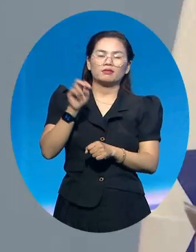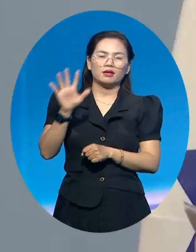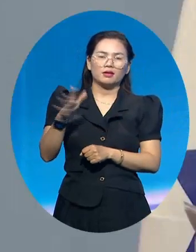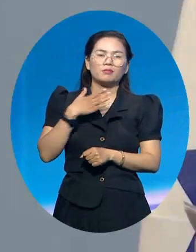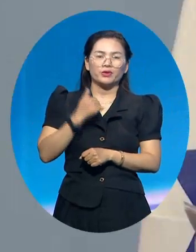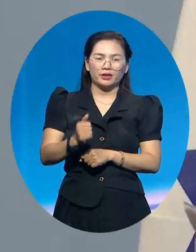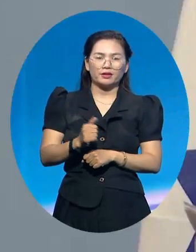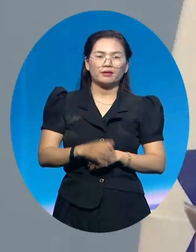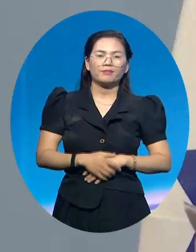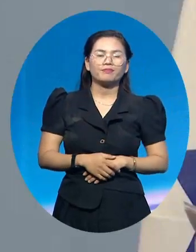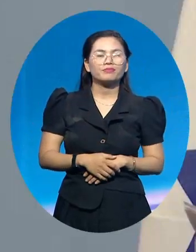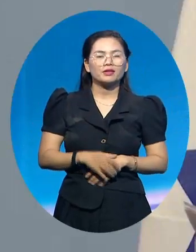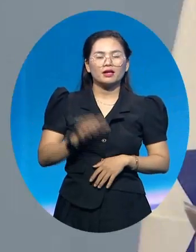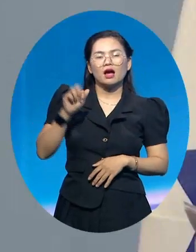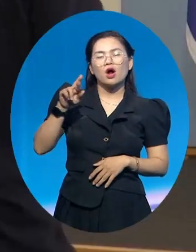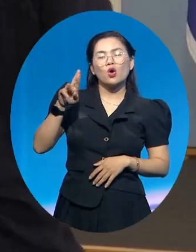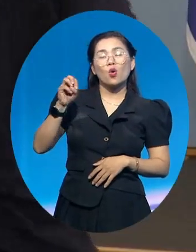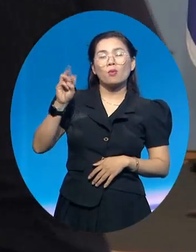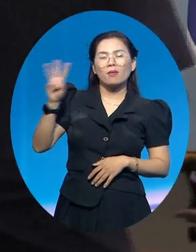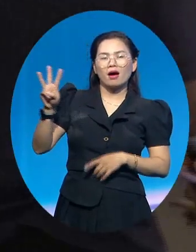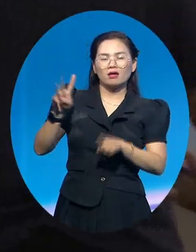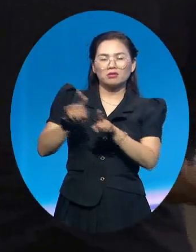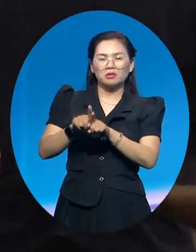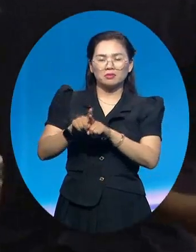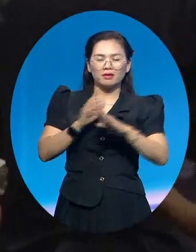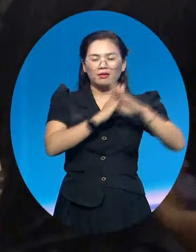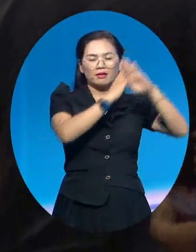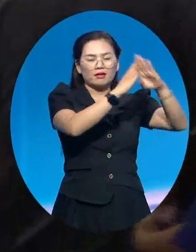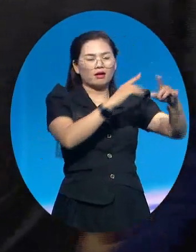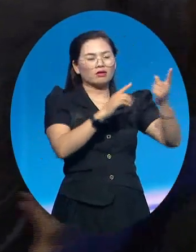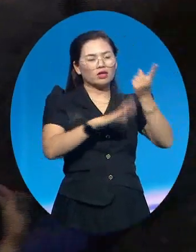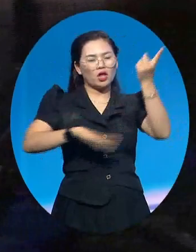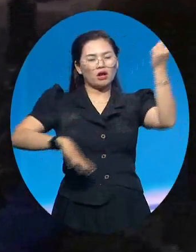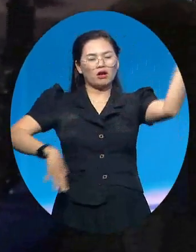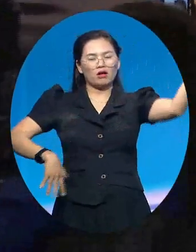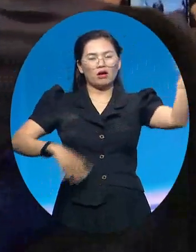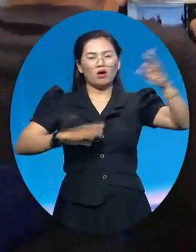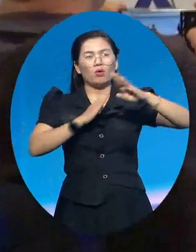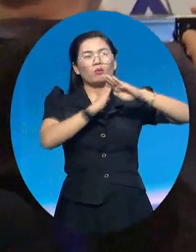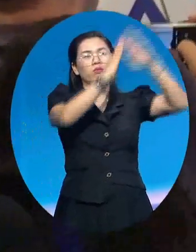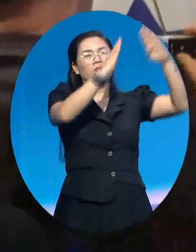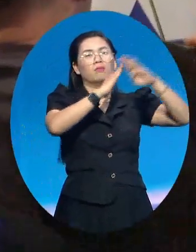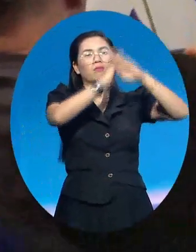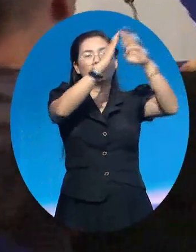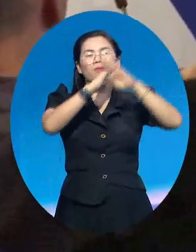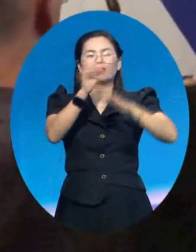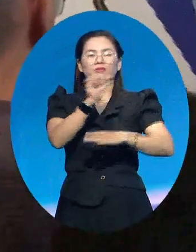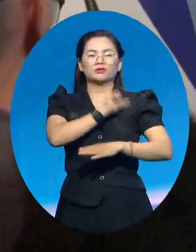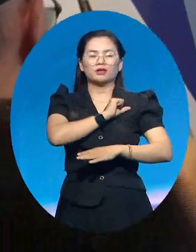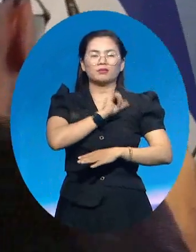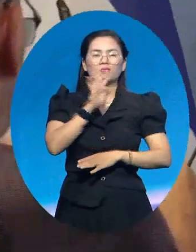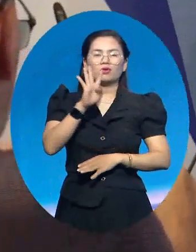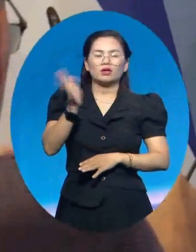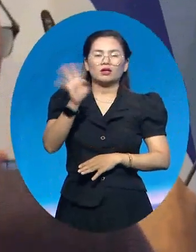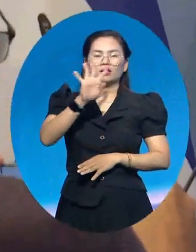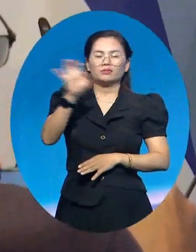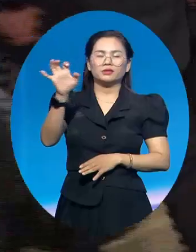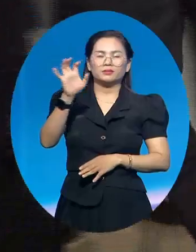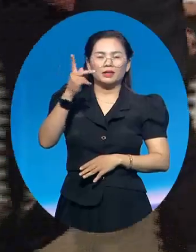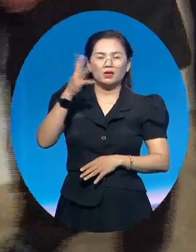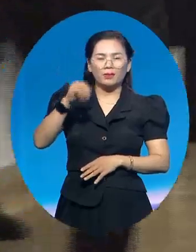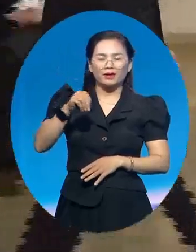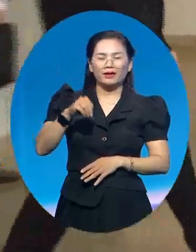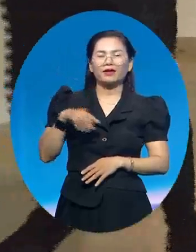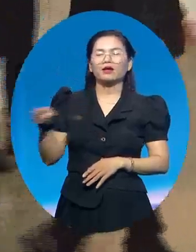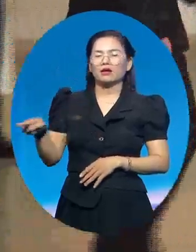2025. Arrow 3 có thể đánh chặn tên lửa đạn đạo được bắn từ khoảng cách lên tới 2.400 km. Hệ thống này do Tập đoàn